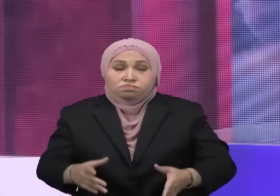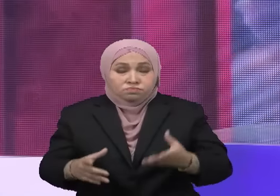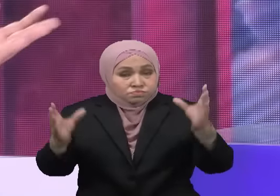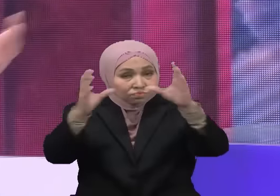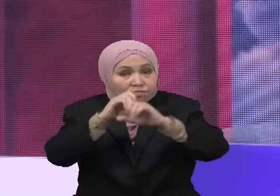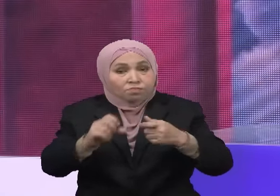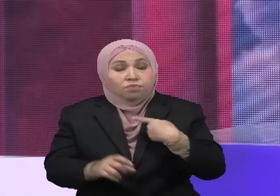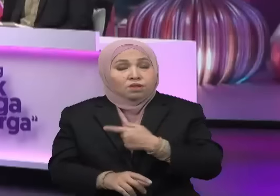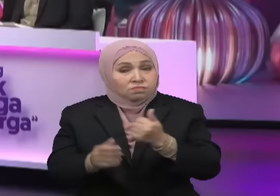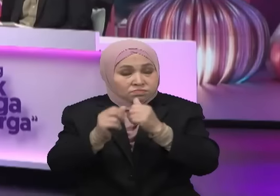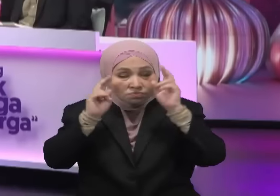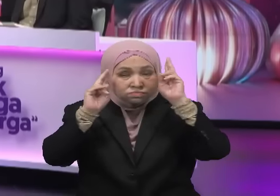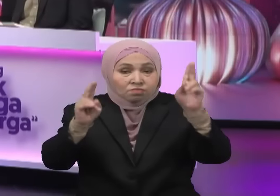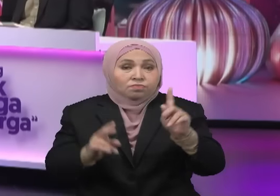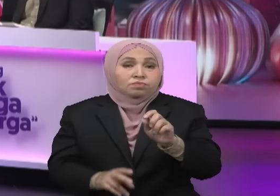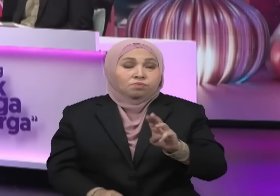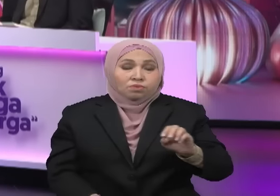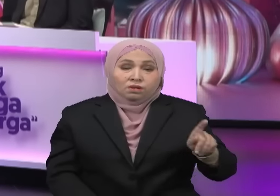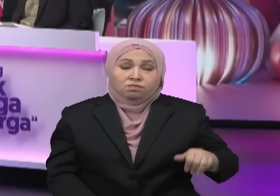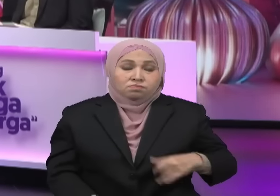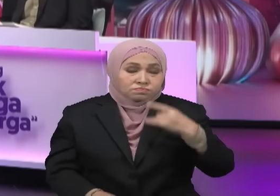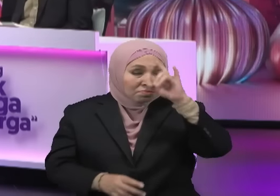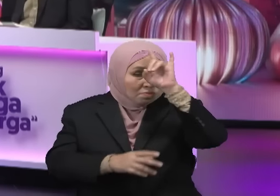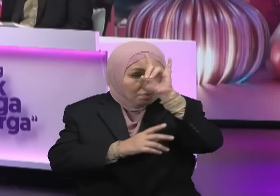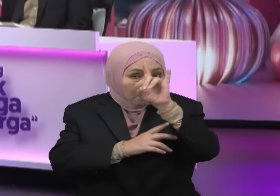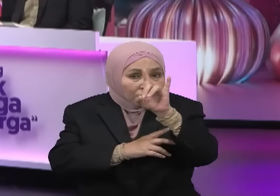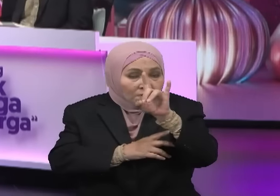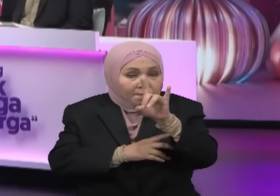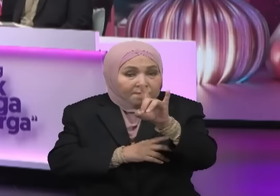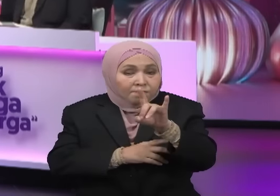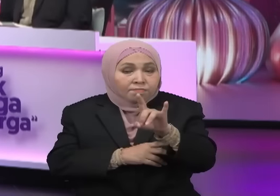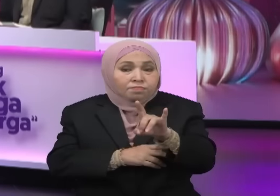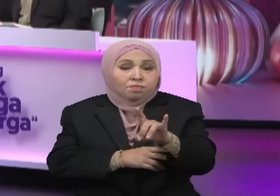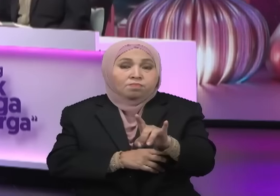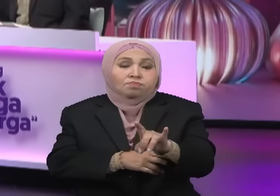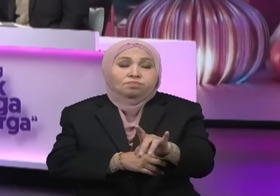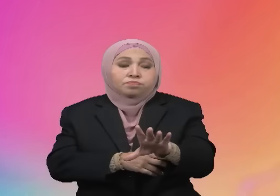kita. Bersama Ustaz Tirmizi. A'udzubillahi minasyaitanir rajim.